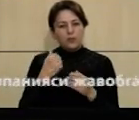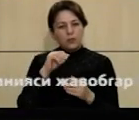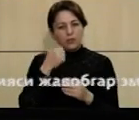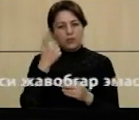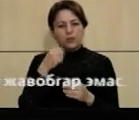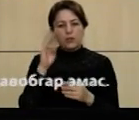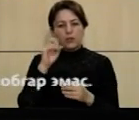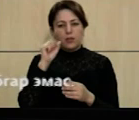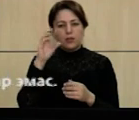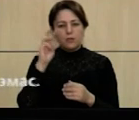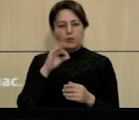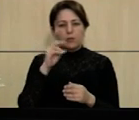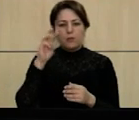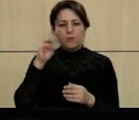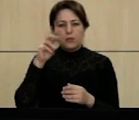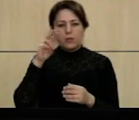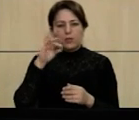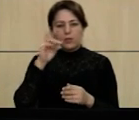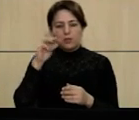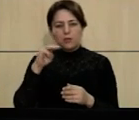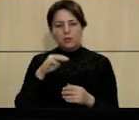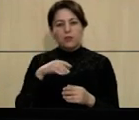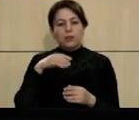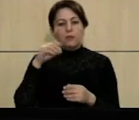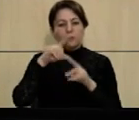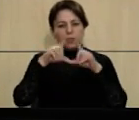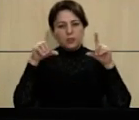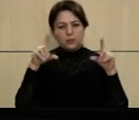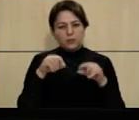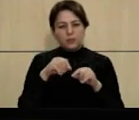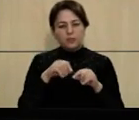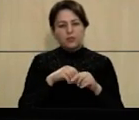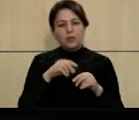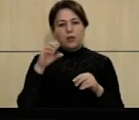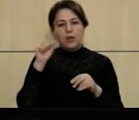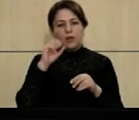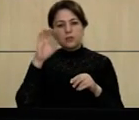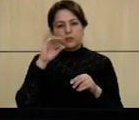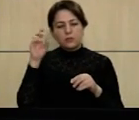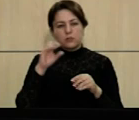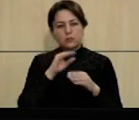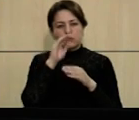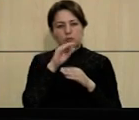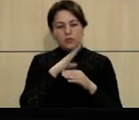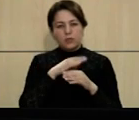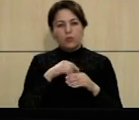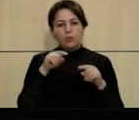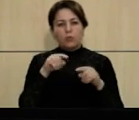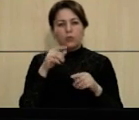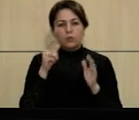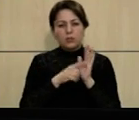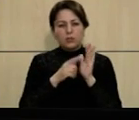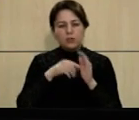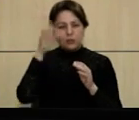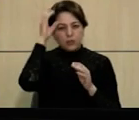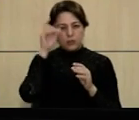maktabiga asos solgan. Miletlik Falis o'z zamonasidagi 7 donishmandlardan biri